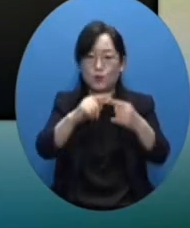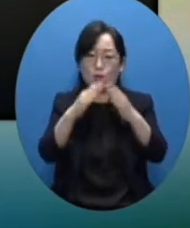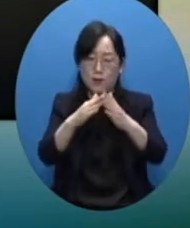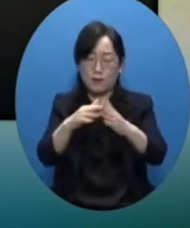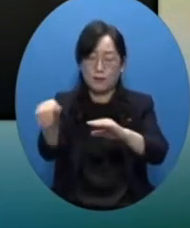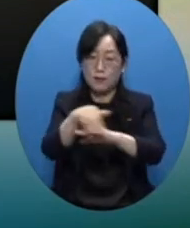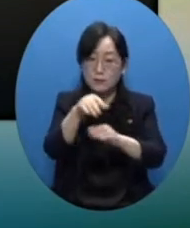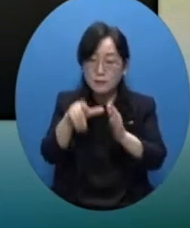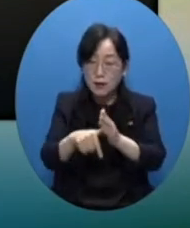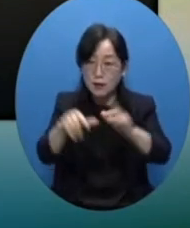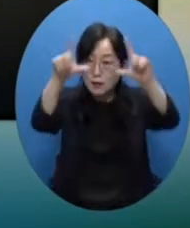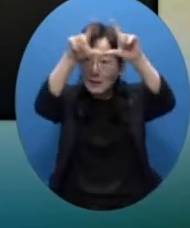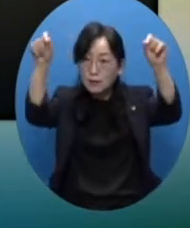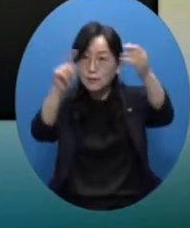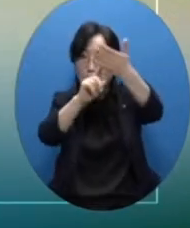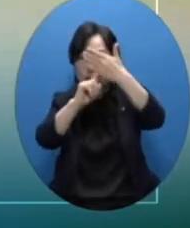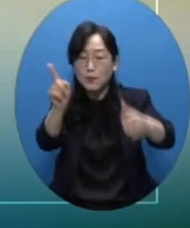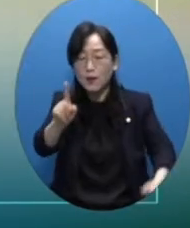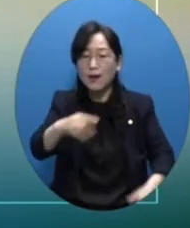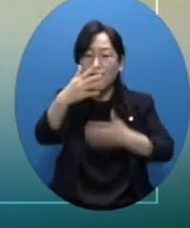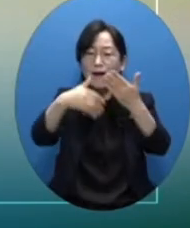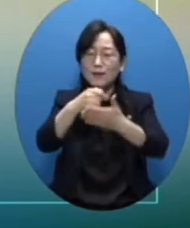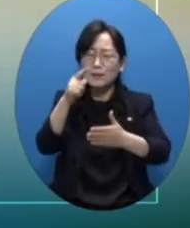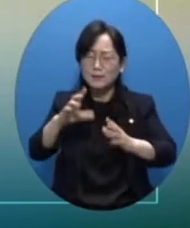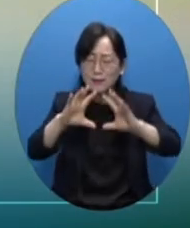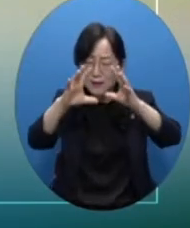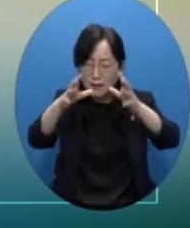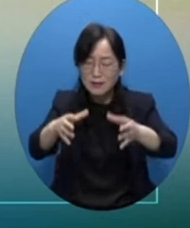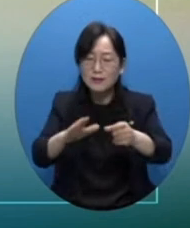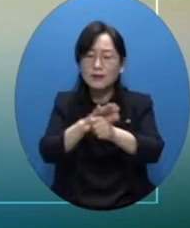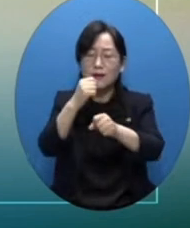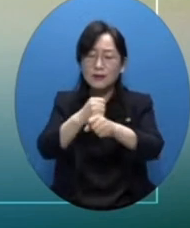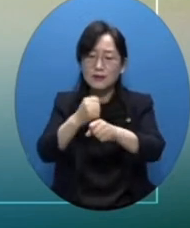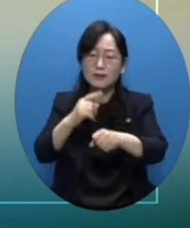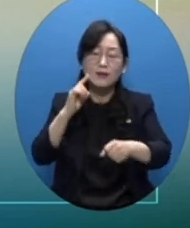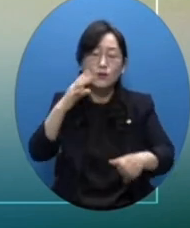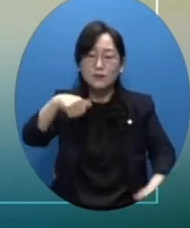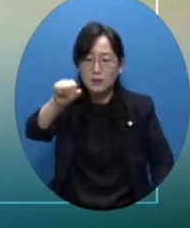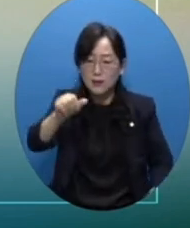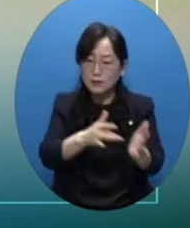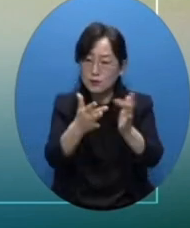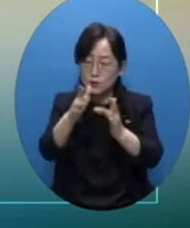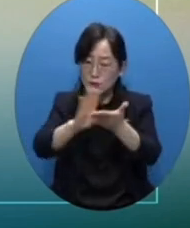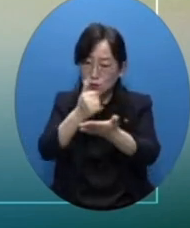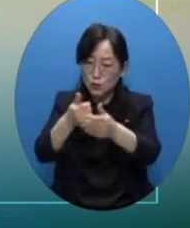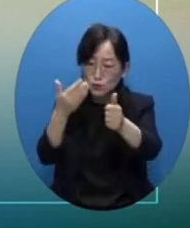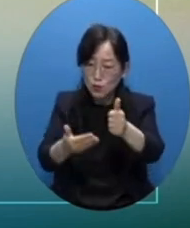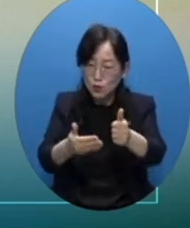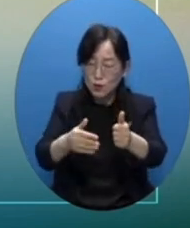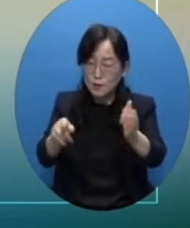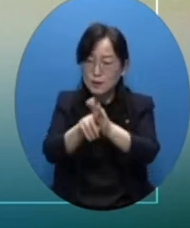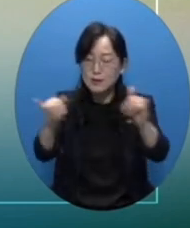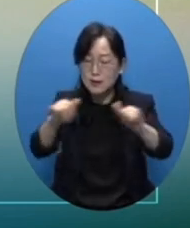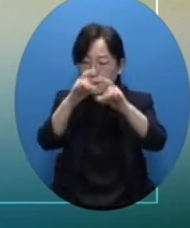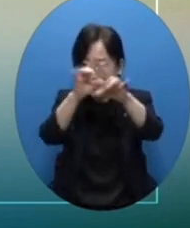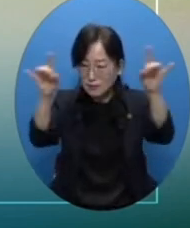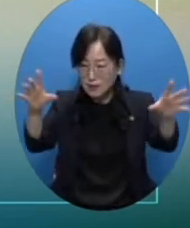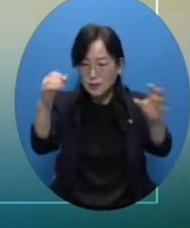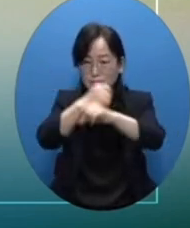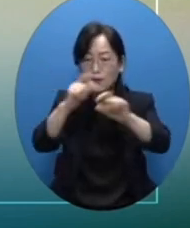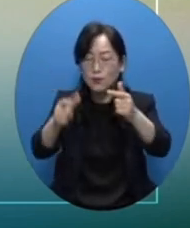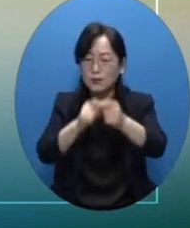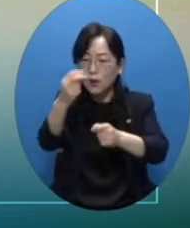붙어있었어요 하나님의 사랑은 이처럼 사랑하사 독생자를 주셨으니 이는 그를 믿는 자마다 멸망하지 않고 영생을 얻게 하려 하십니다